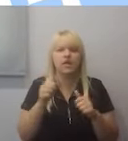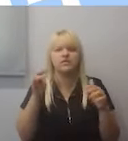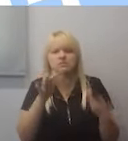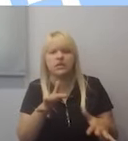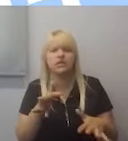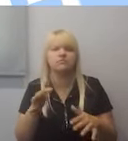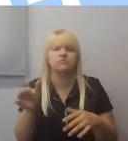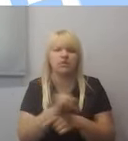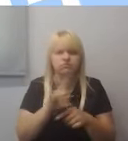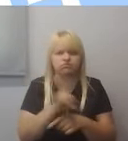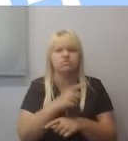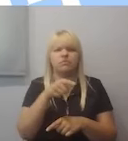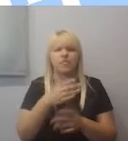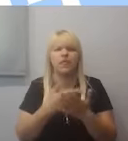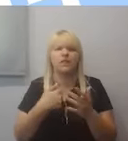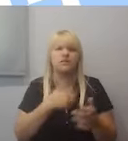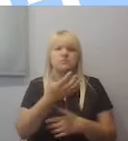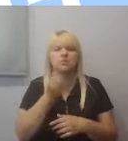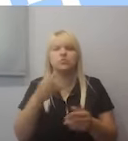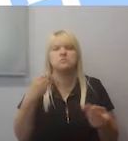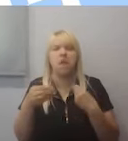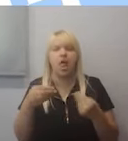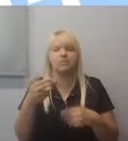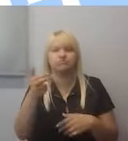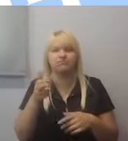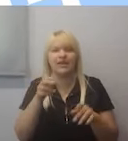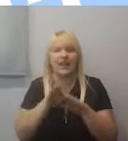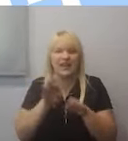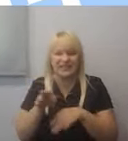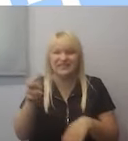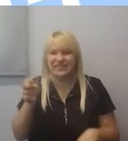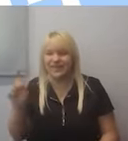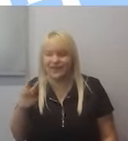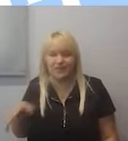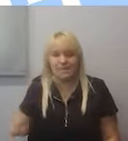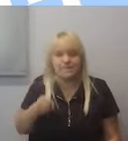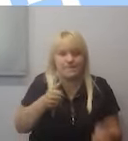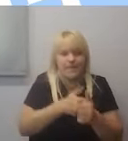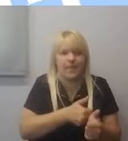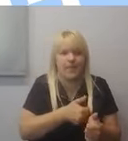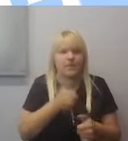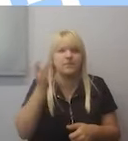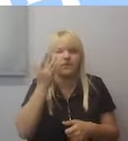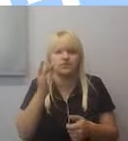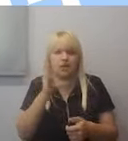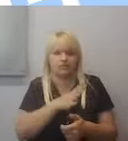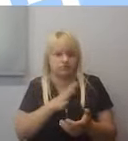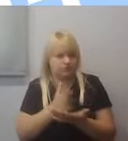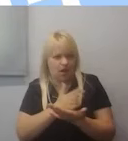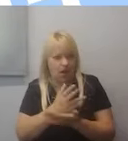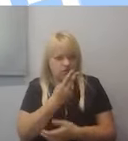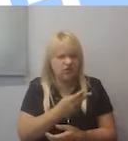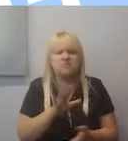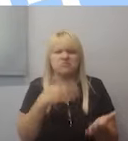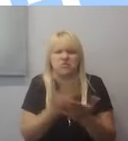savu spēļu ieroci kurš ir līdzīgs ierocim ja bet principā nevar viņu atšķirt priekš kam tev viņš ir